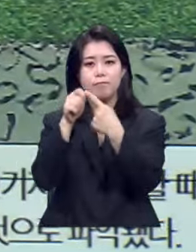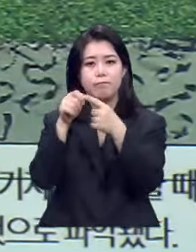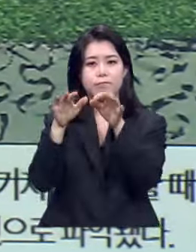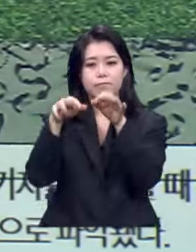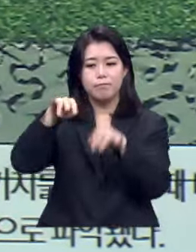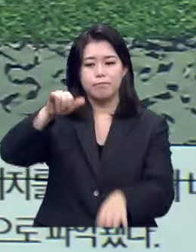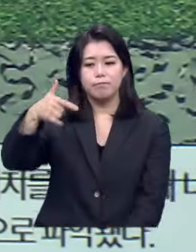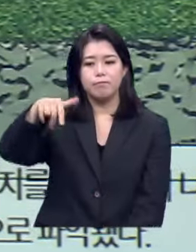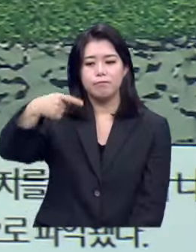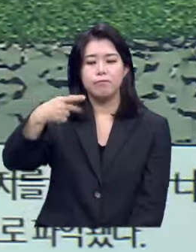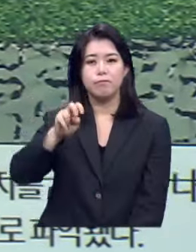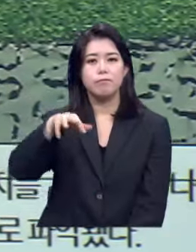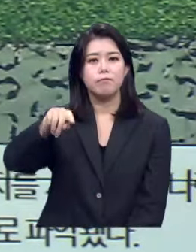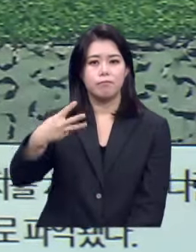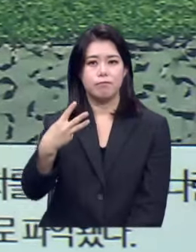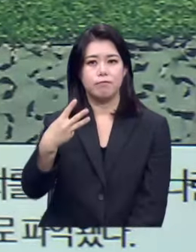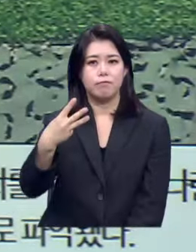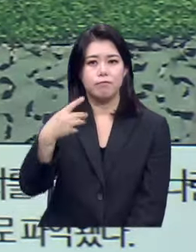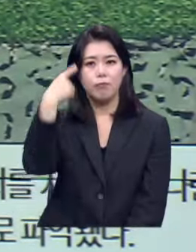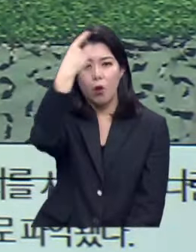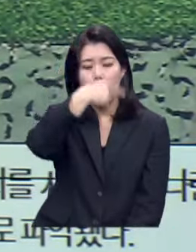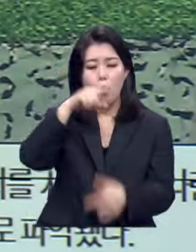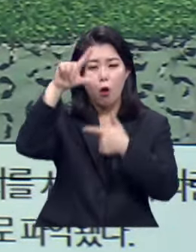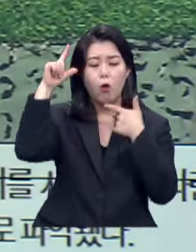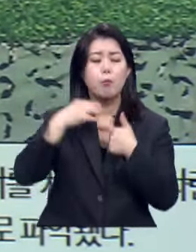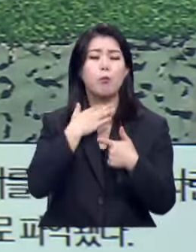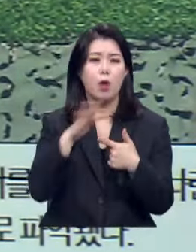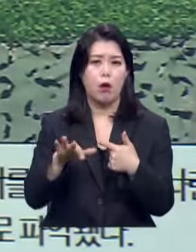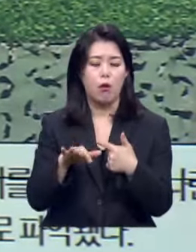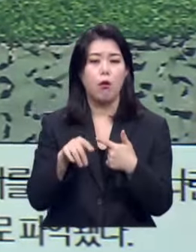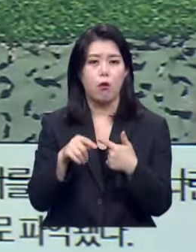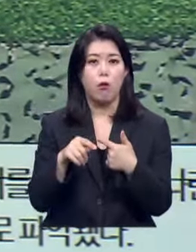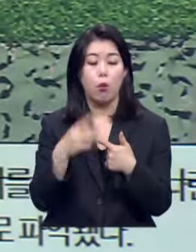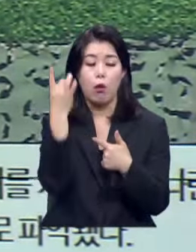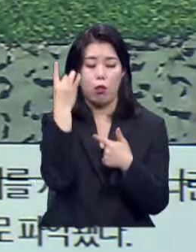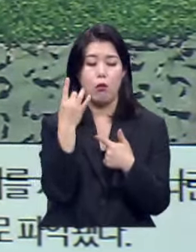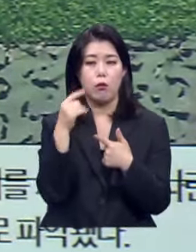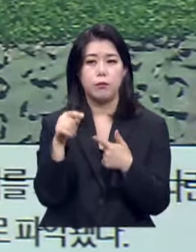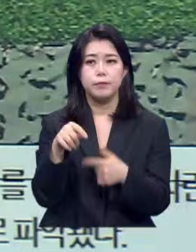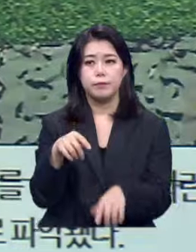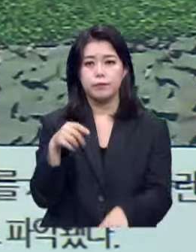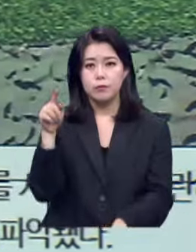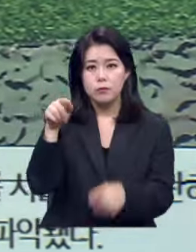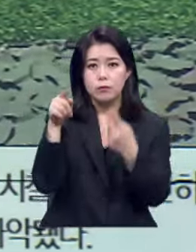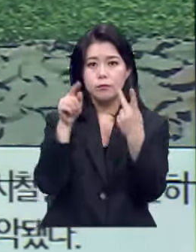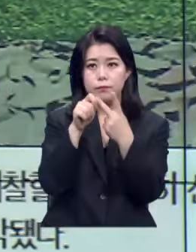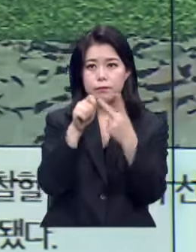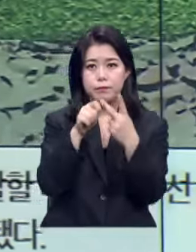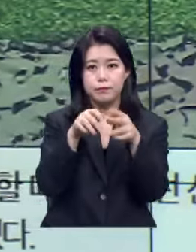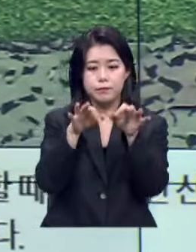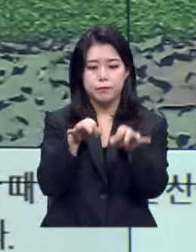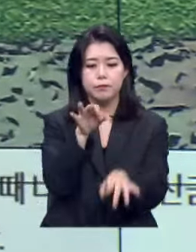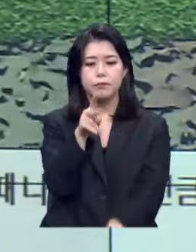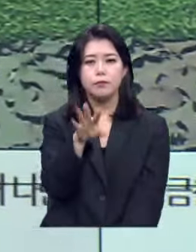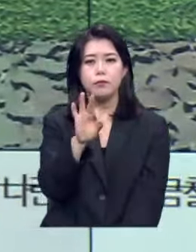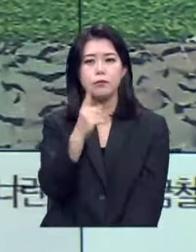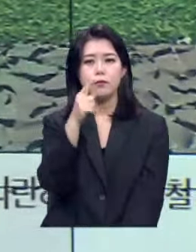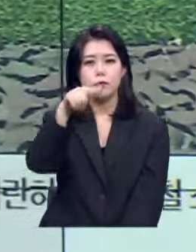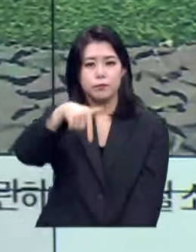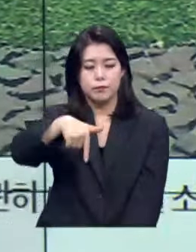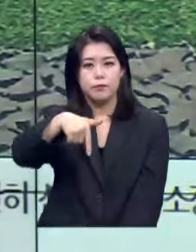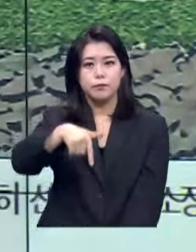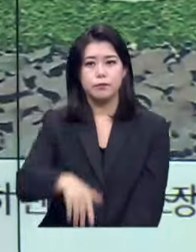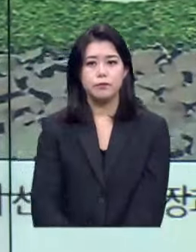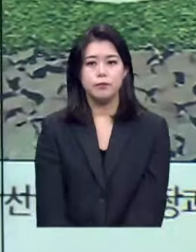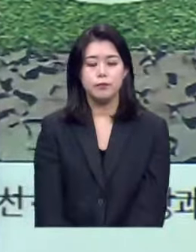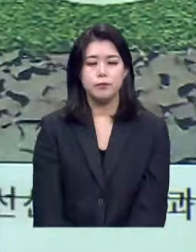신금철 지금까지 드러난 적이 없는 인물이라고 하죠 신금철 소장 그리고 두 번째가 김영복 여기가 이제 김정은